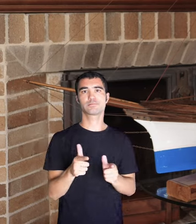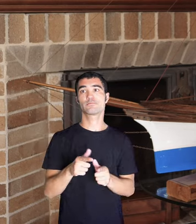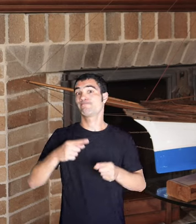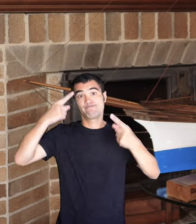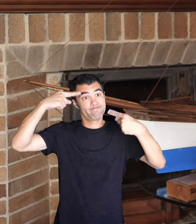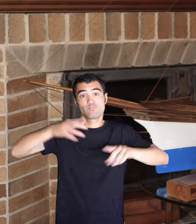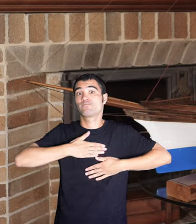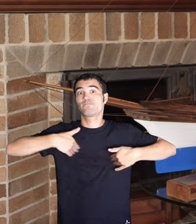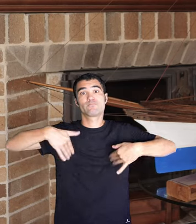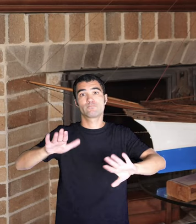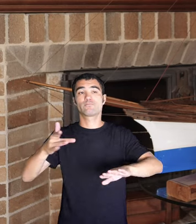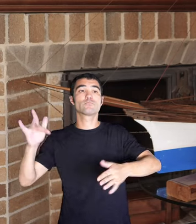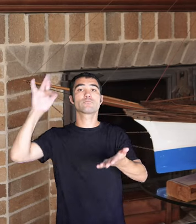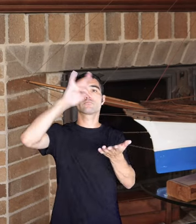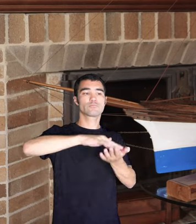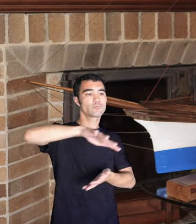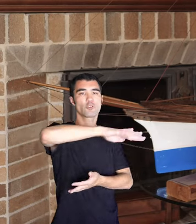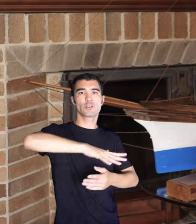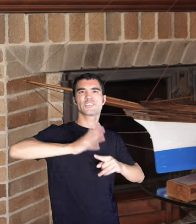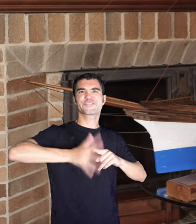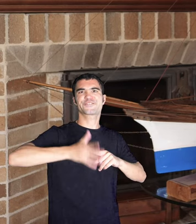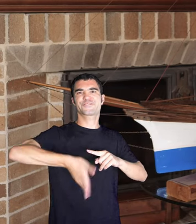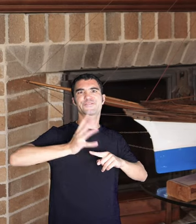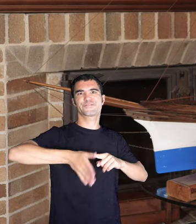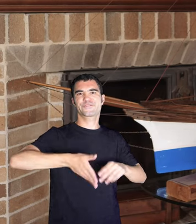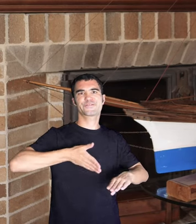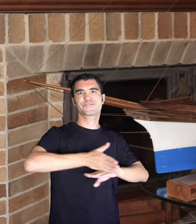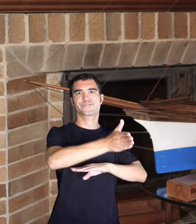fos fins a una serradora.